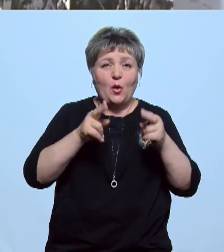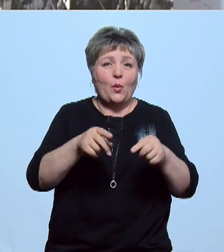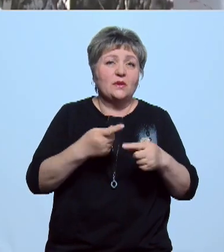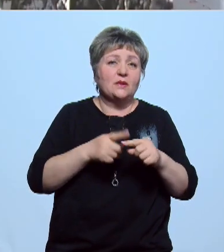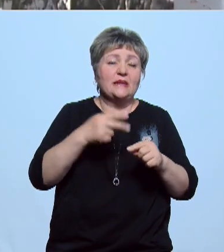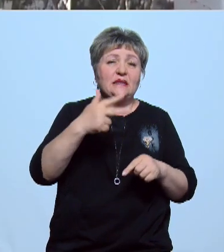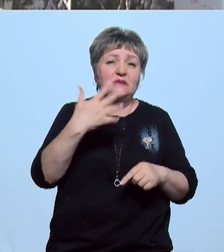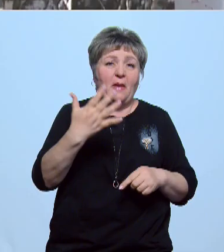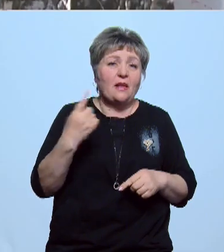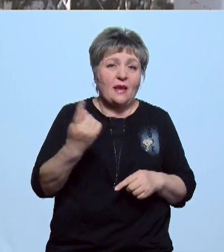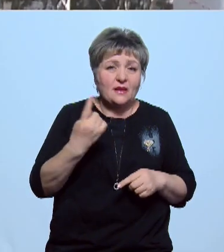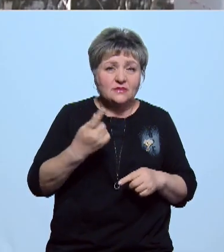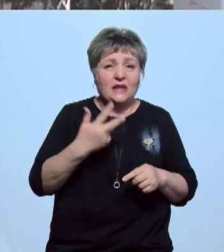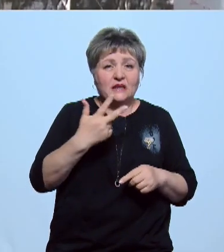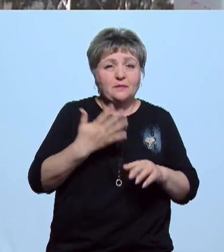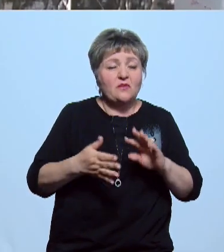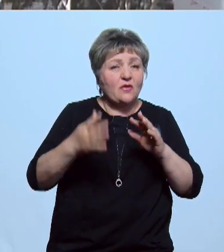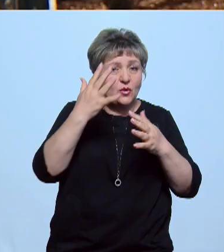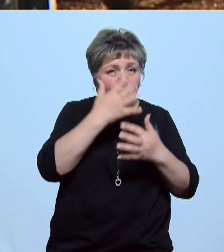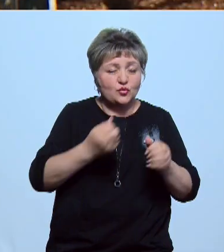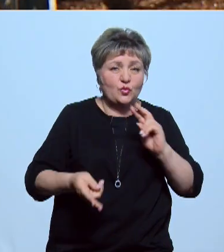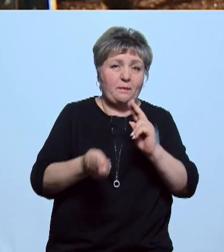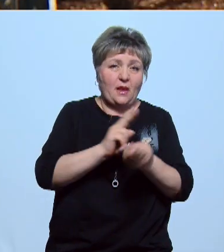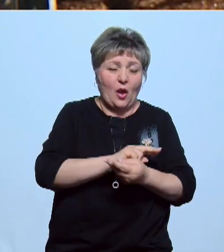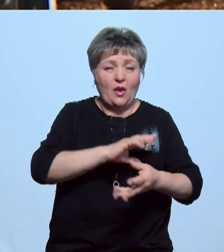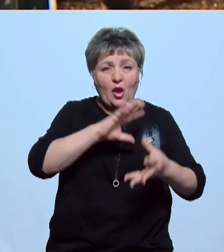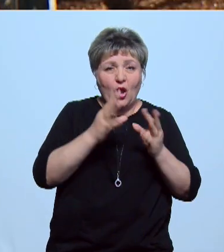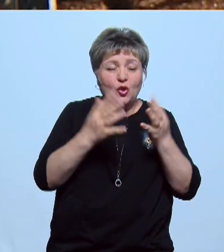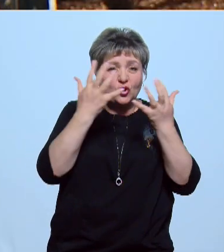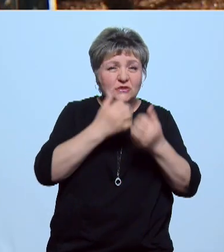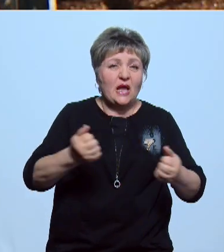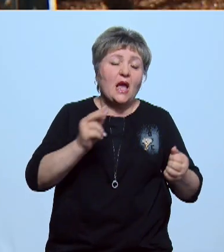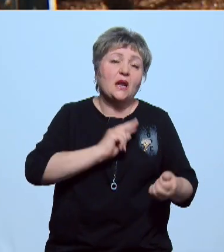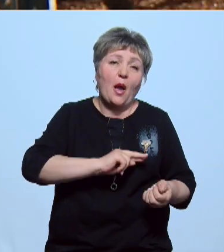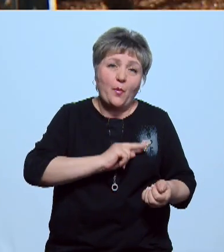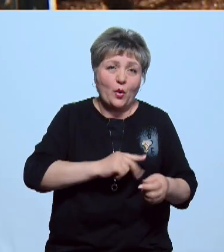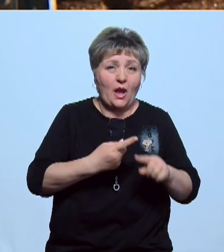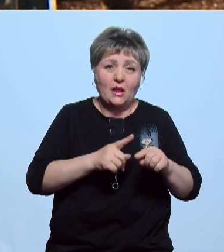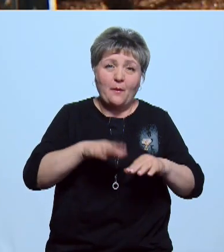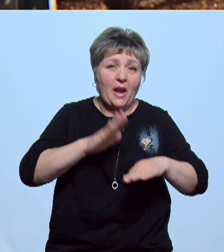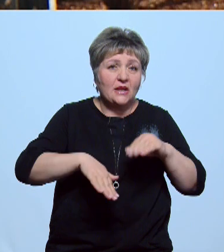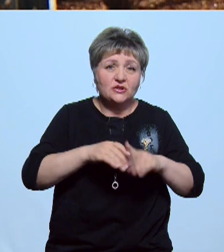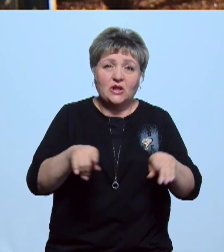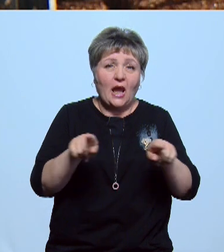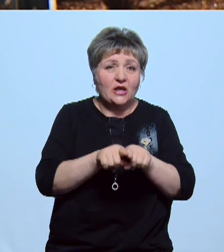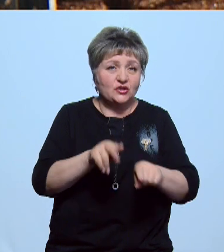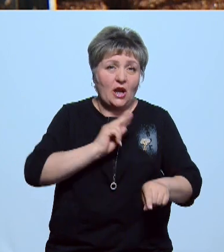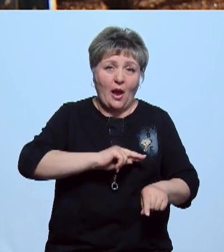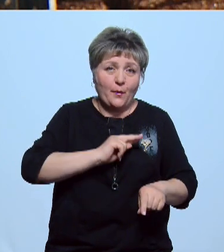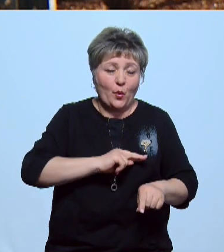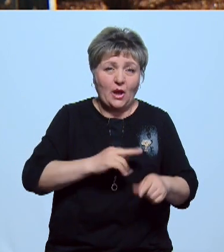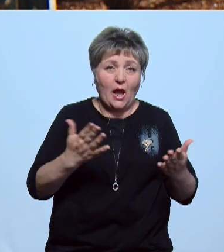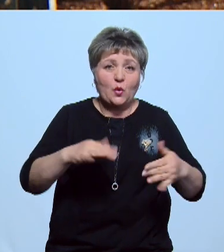единиц. 35 машин сменяет их в ночную смену. Ночные работы – это практически такие же работы, да,